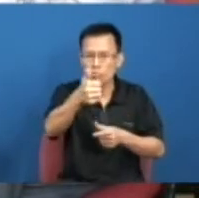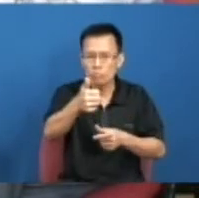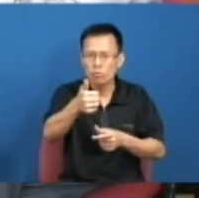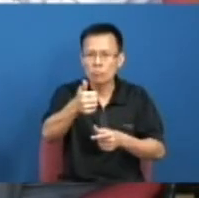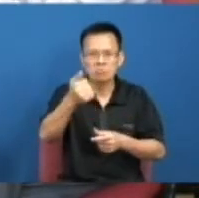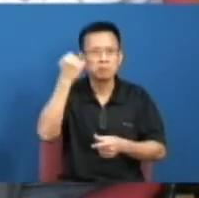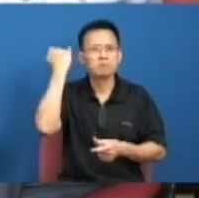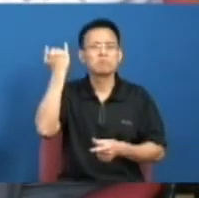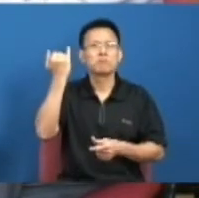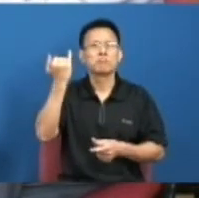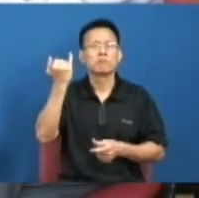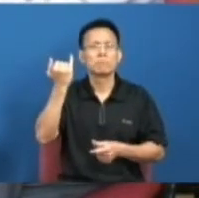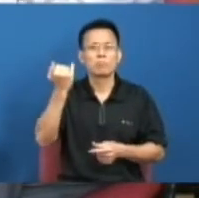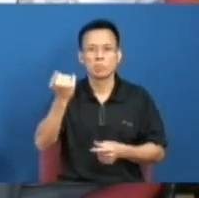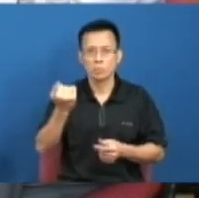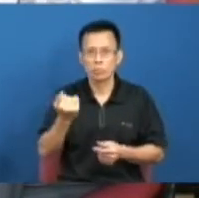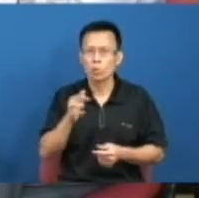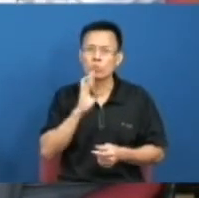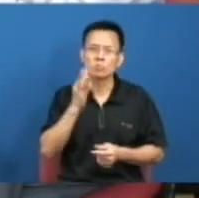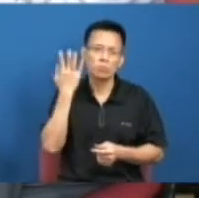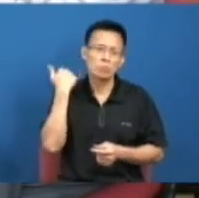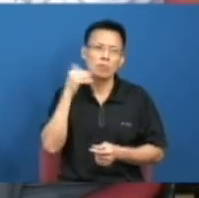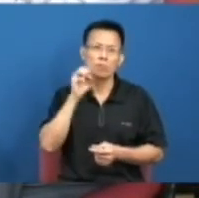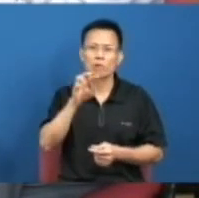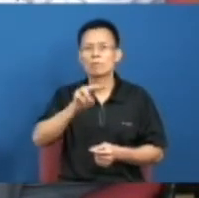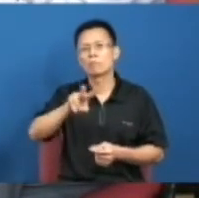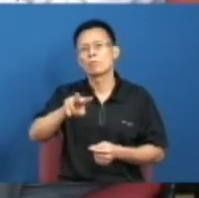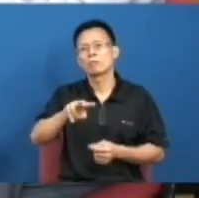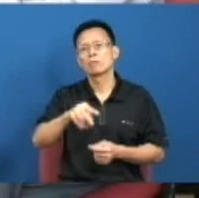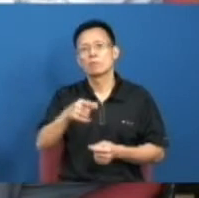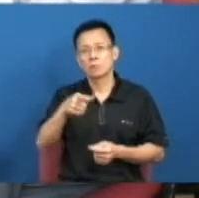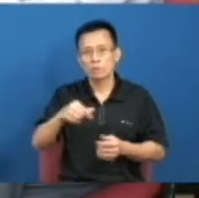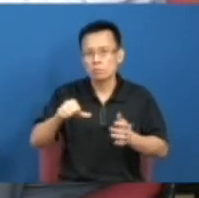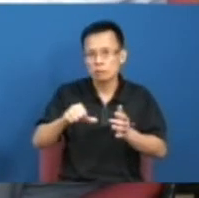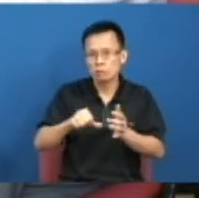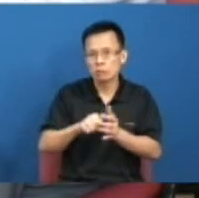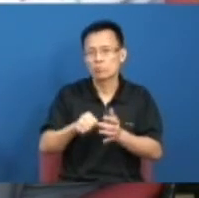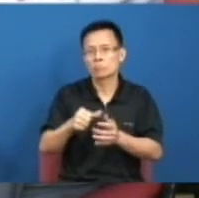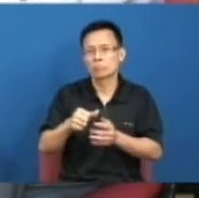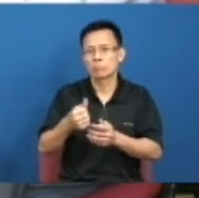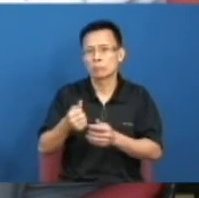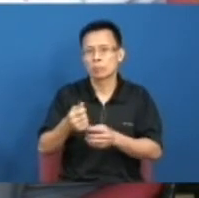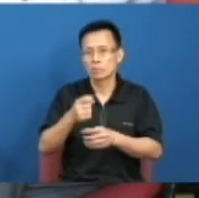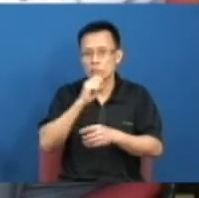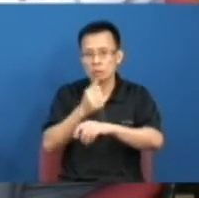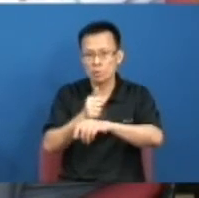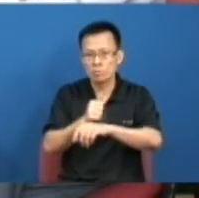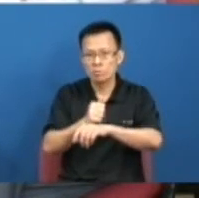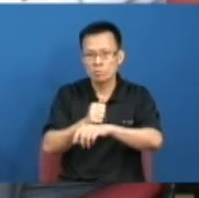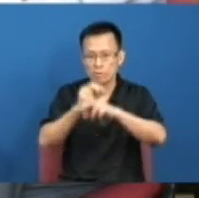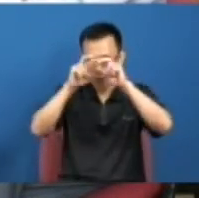咧？都正如我頭先所講，你盡量有機會去 check 佢本